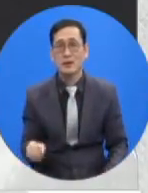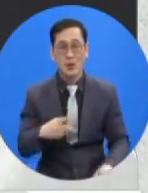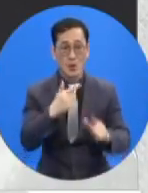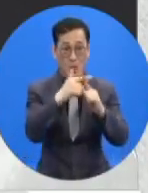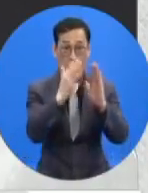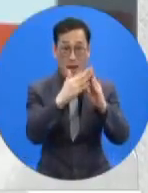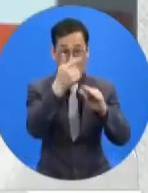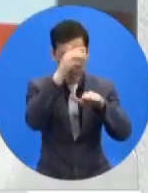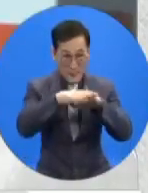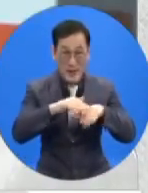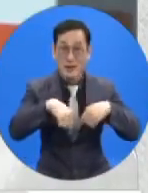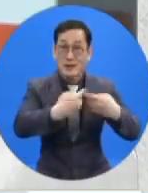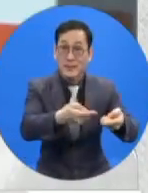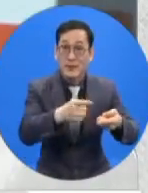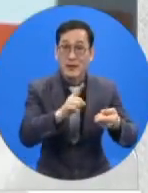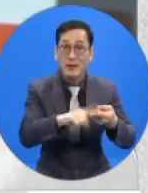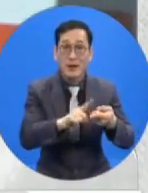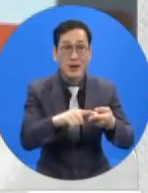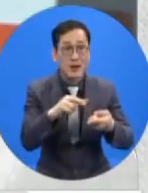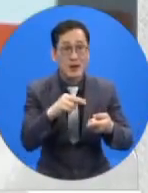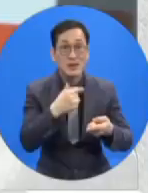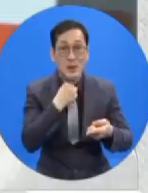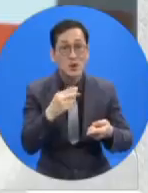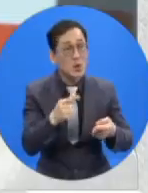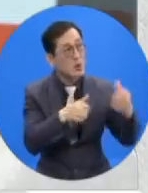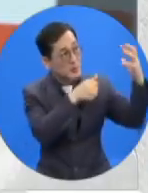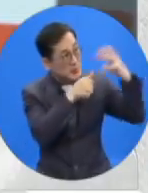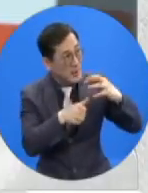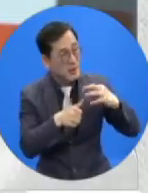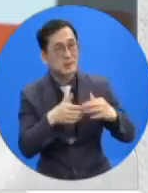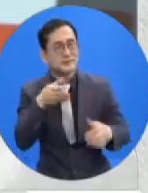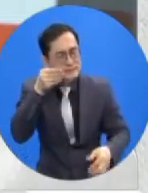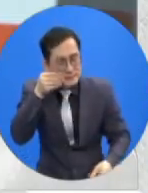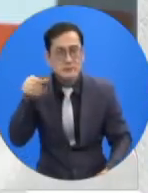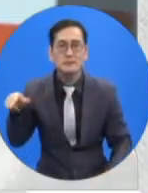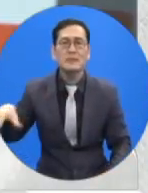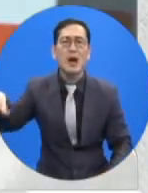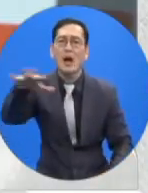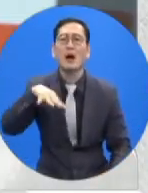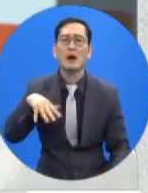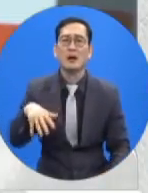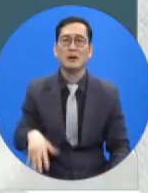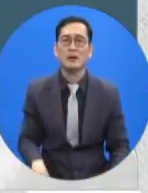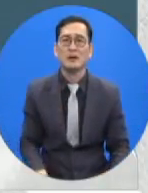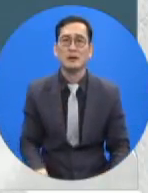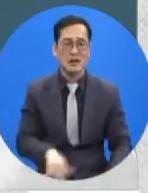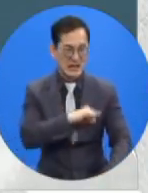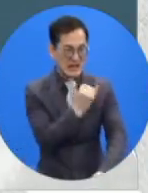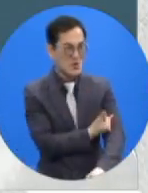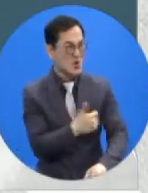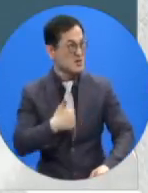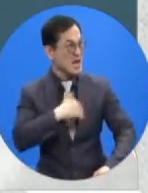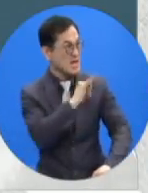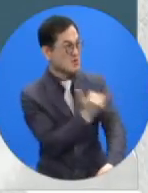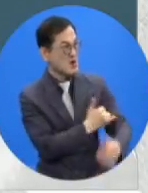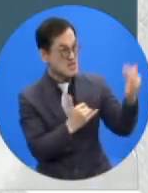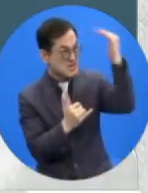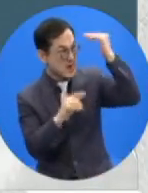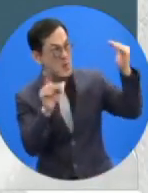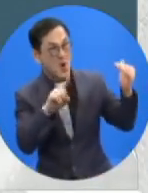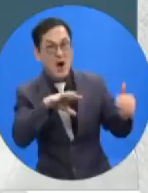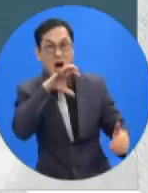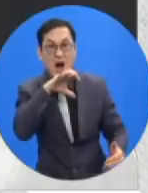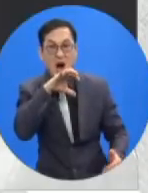종교 자유를 제한받은 것을 국민 모두가 그래도 기꺼이 받아들이고 있어요. 이 작은 문제를, 인권 문제를 가지고 안 된다고 얘기하는 것들